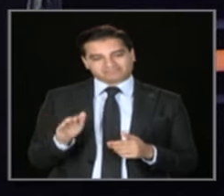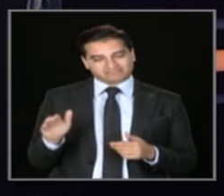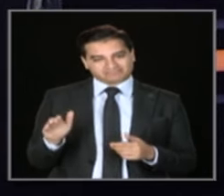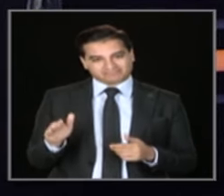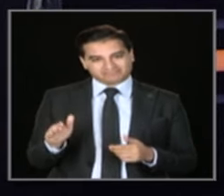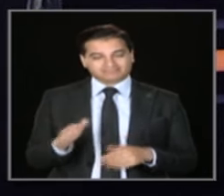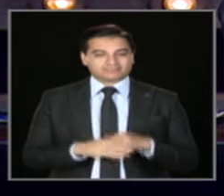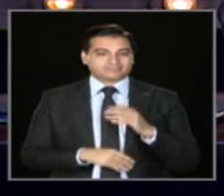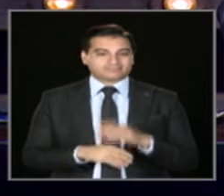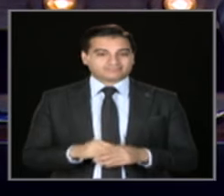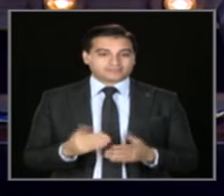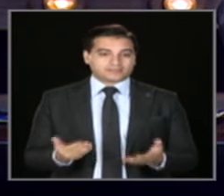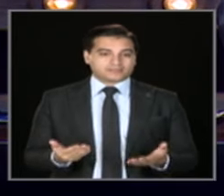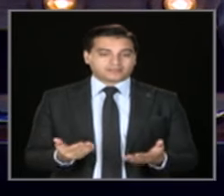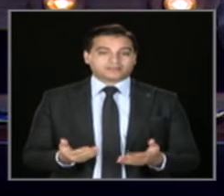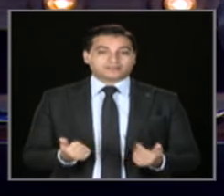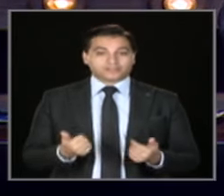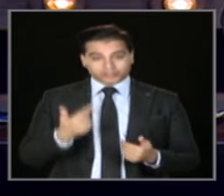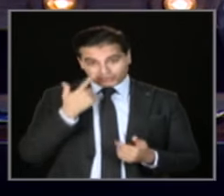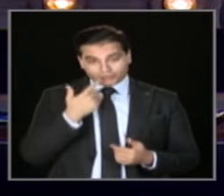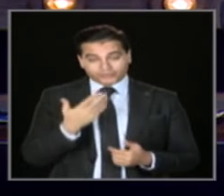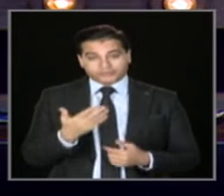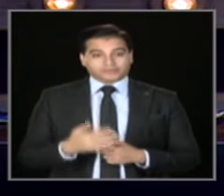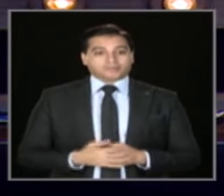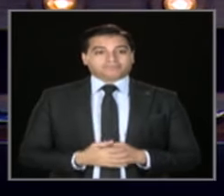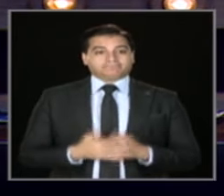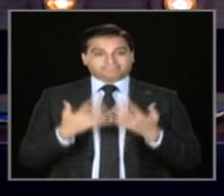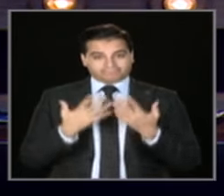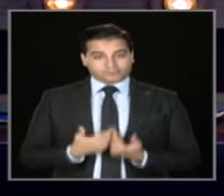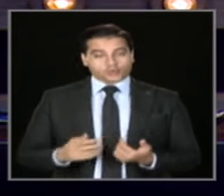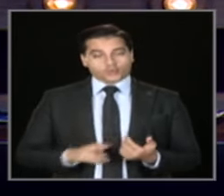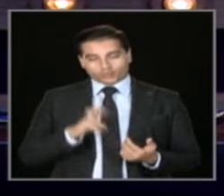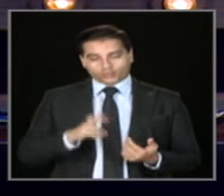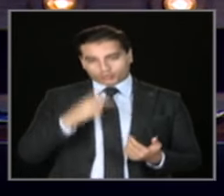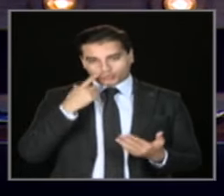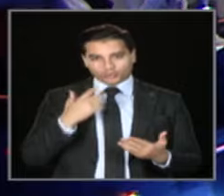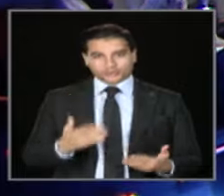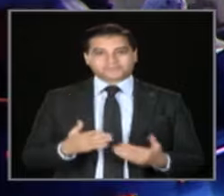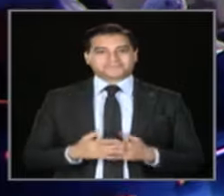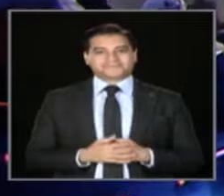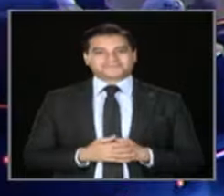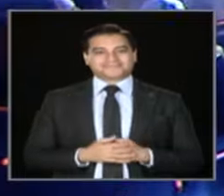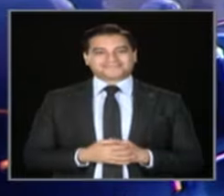نقاط حتى لو ما قدرات زهنيه والسؤال